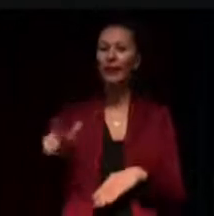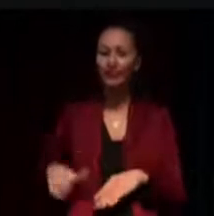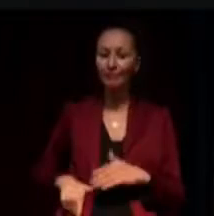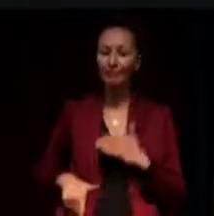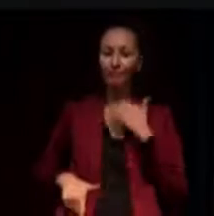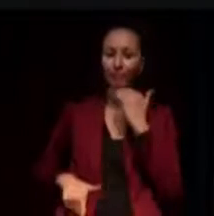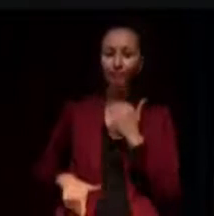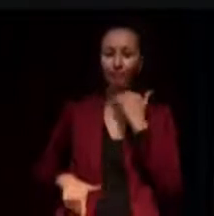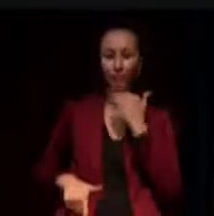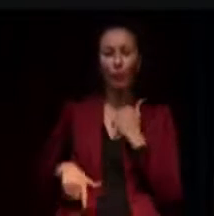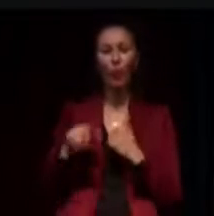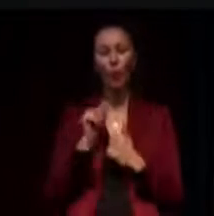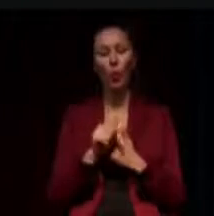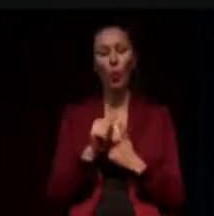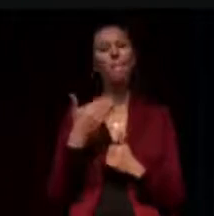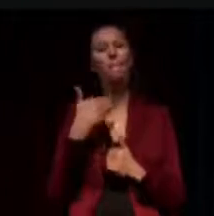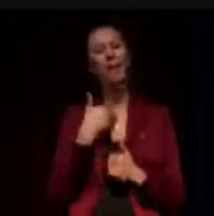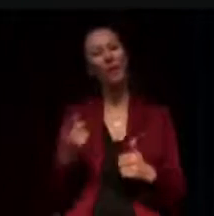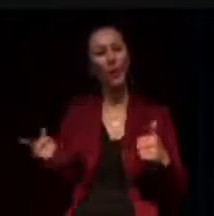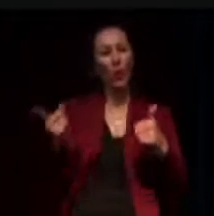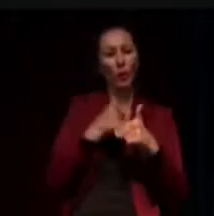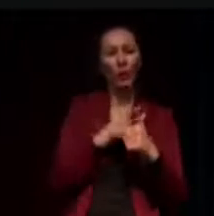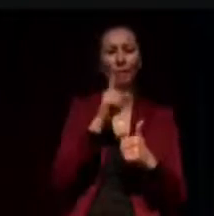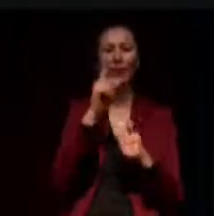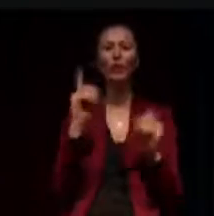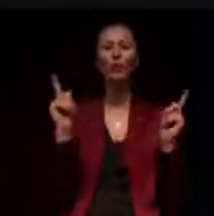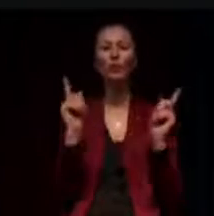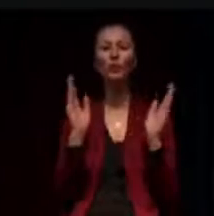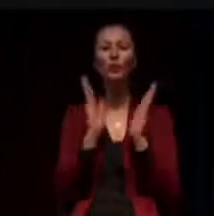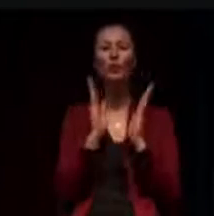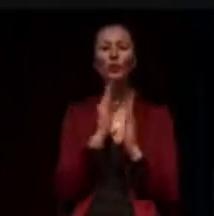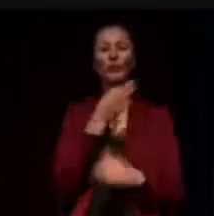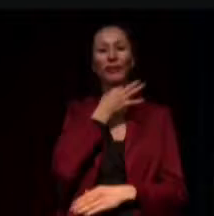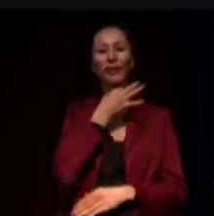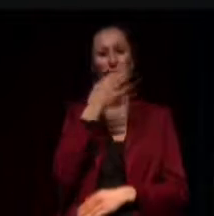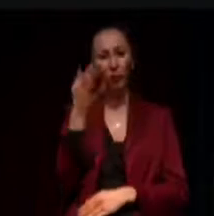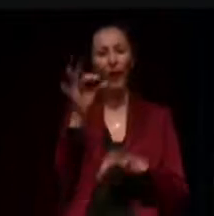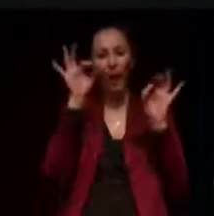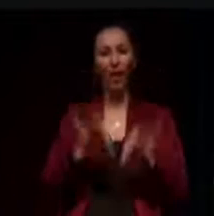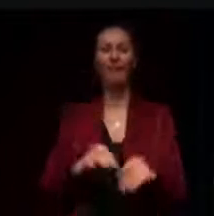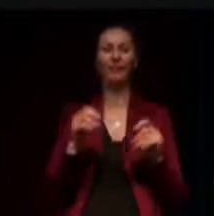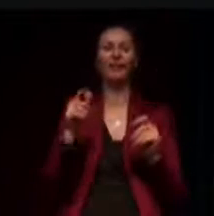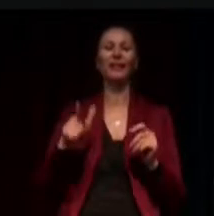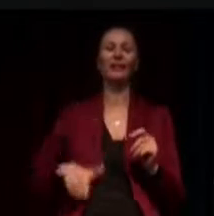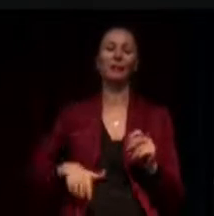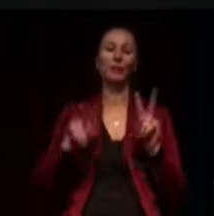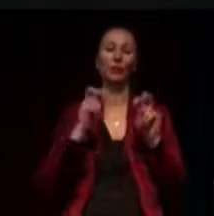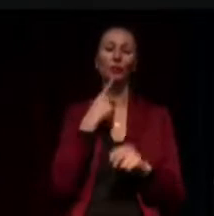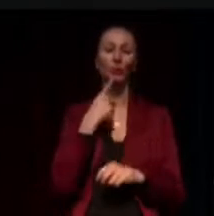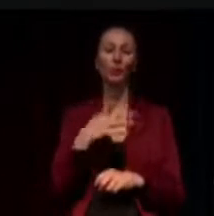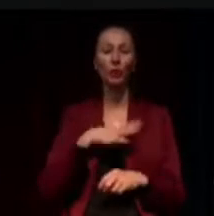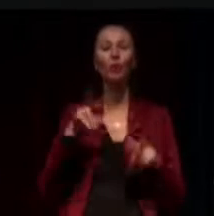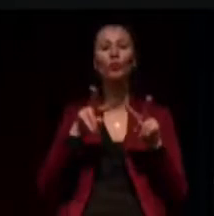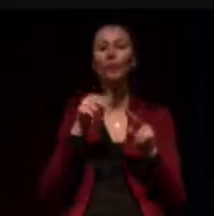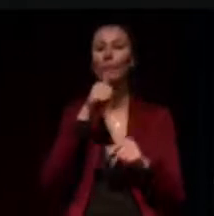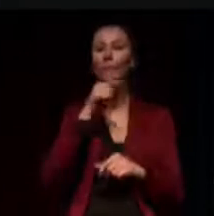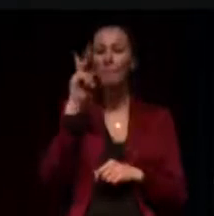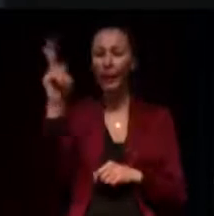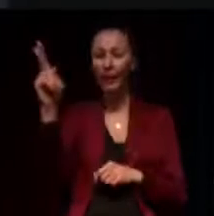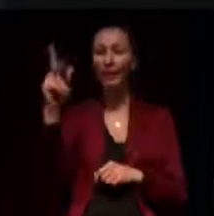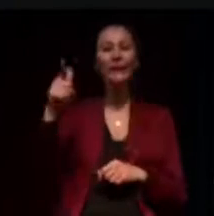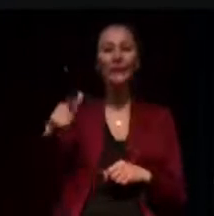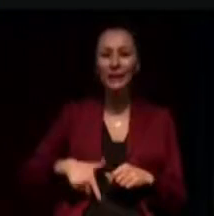gelemedi. Ben önden bir küçük teşekkürümü yapıp hemen İzmir'e gelmek istiyorum. Mustafa Bey'in de